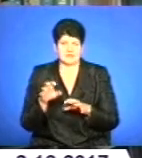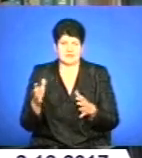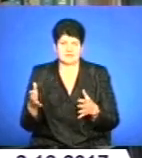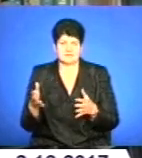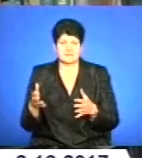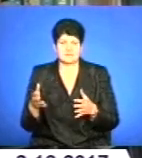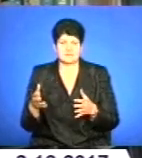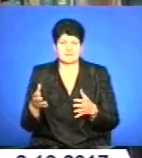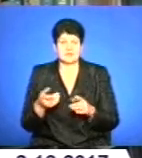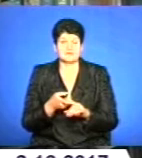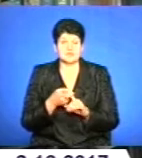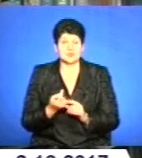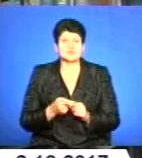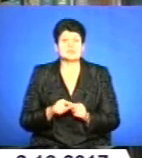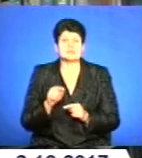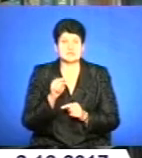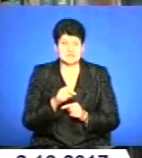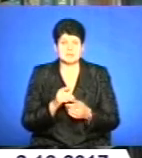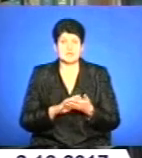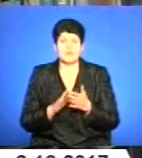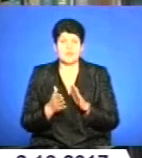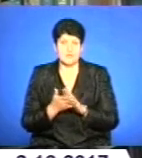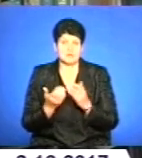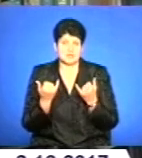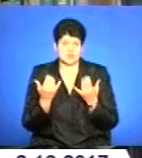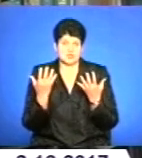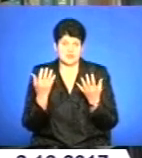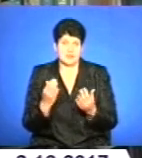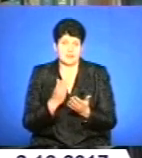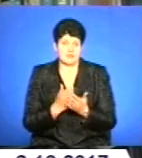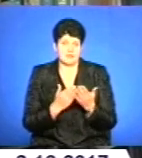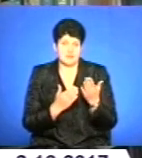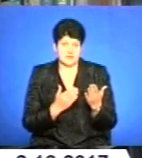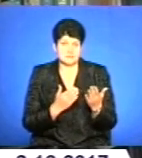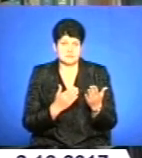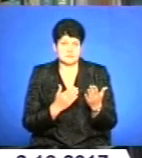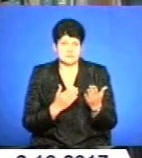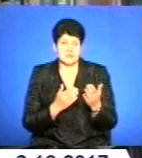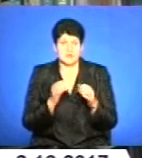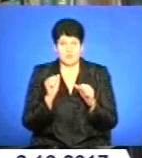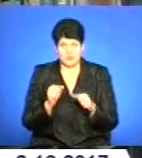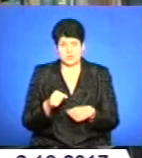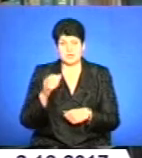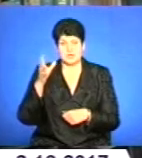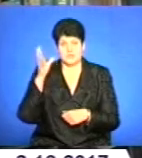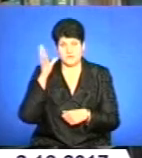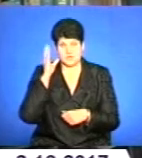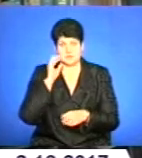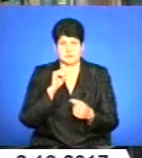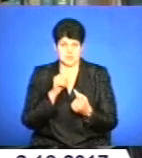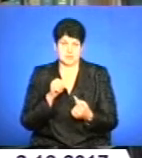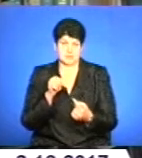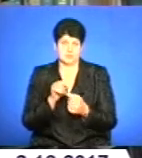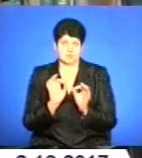цим, ті умови, в яких вони на сьогоднішній день знаходяться, можна рахувати